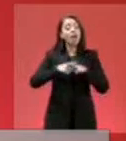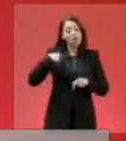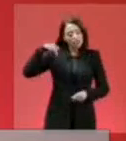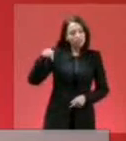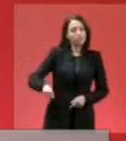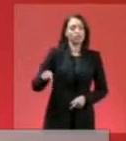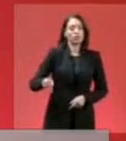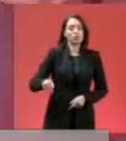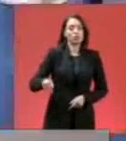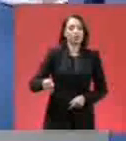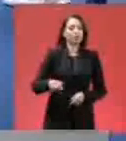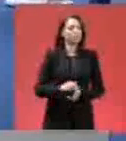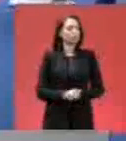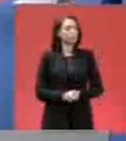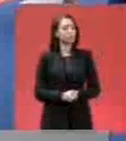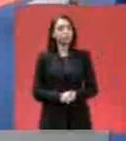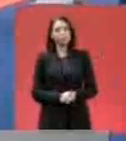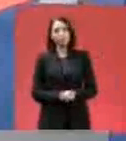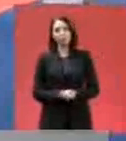σήμερα